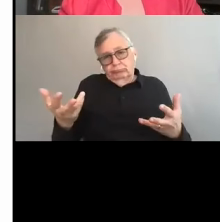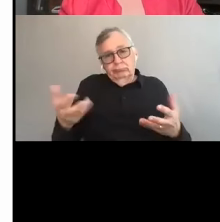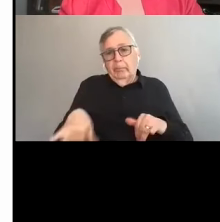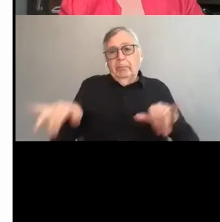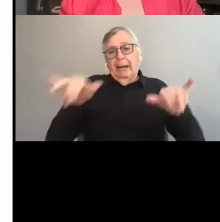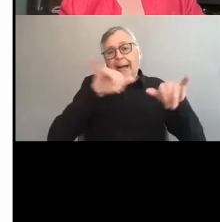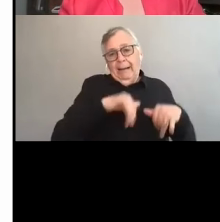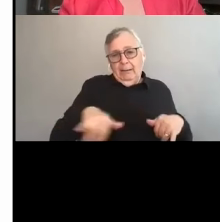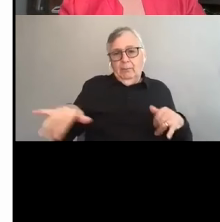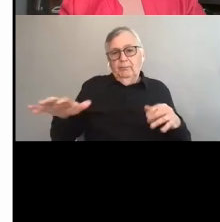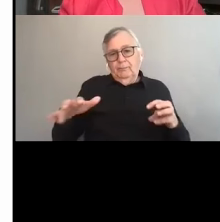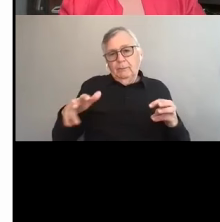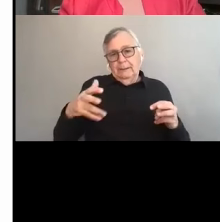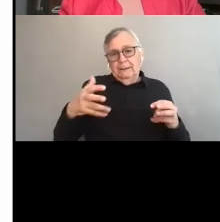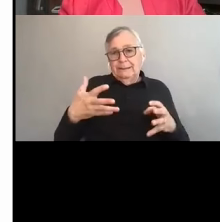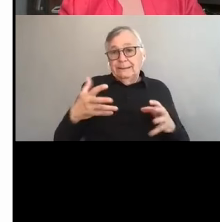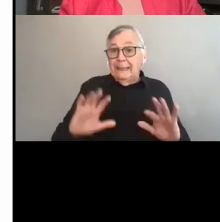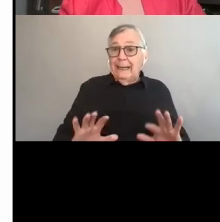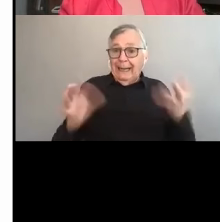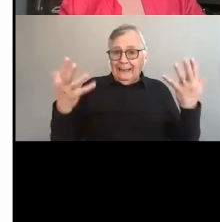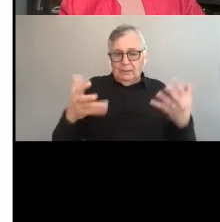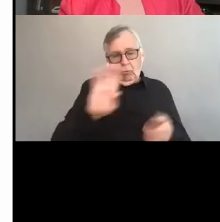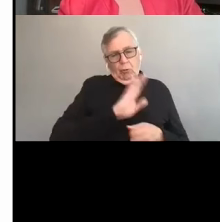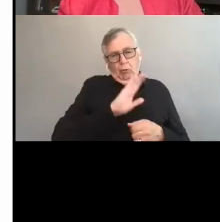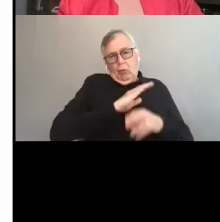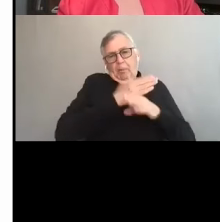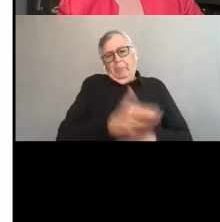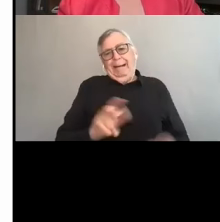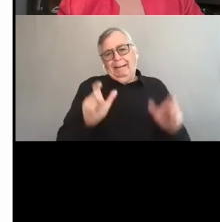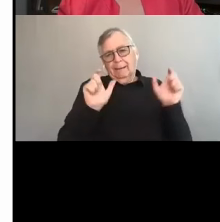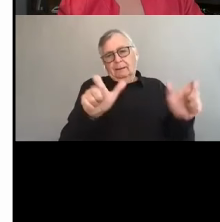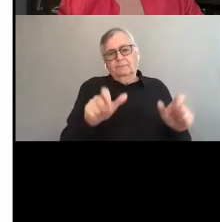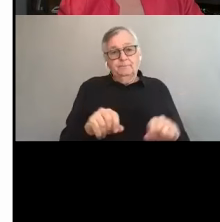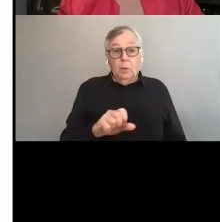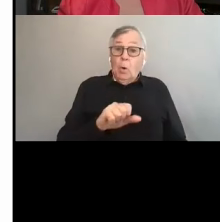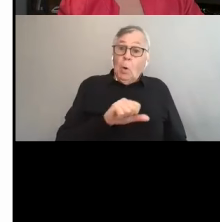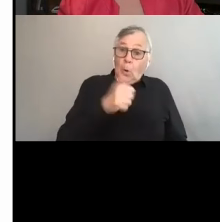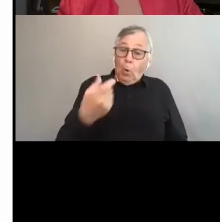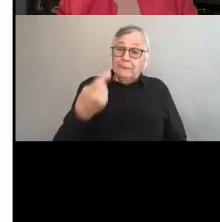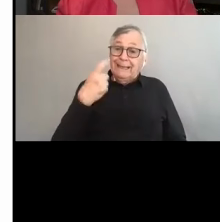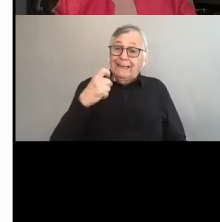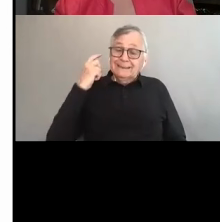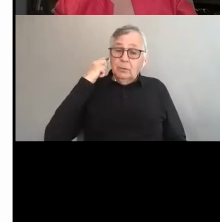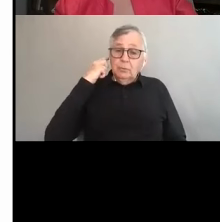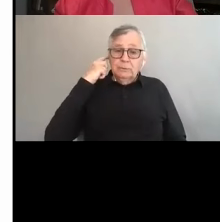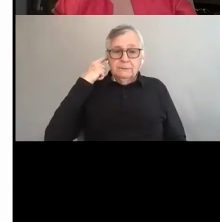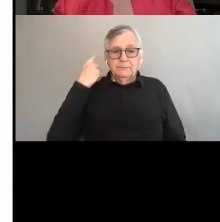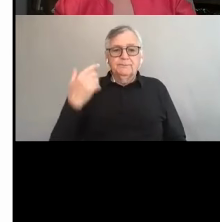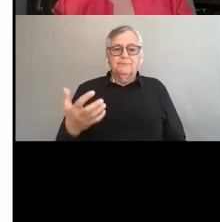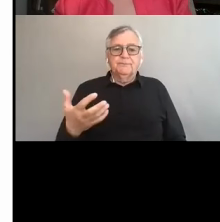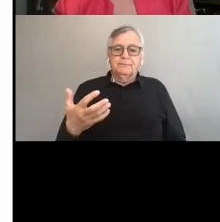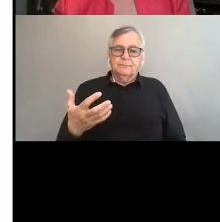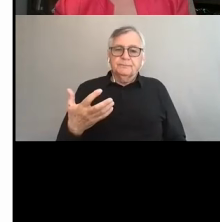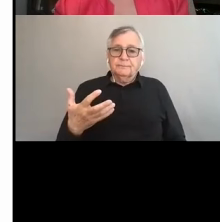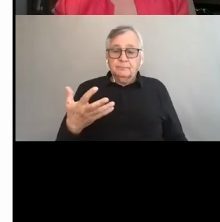vaccination sont équipées pour faire face à ça comme on l'est toujours. Maintenant, l'autre question de sécurité qui a été rapportée,